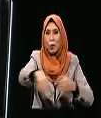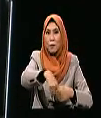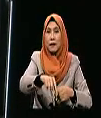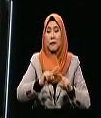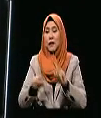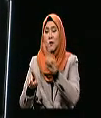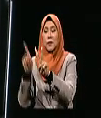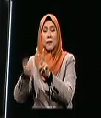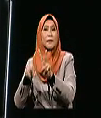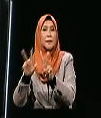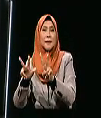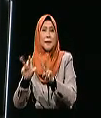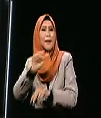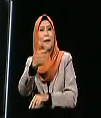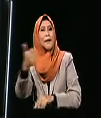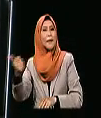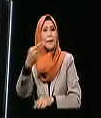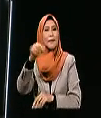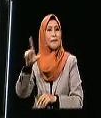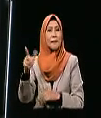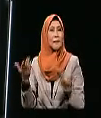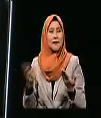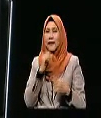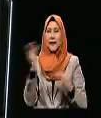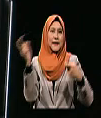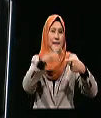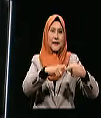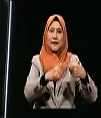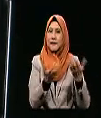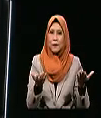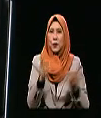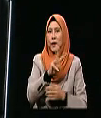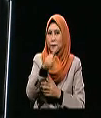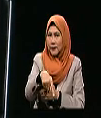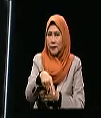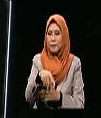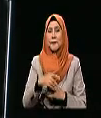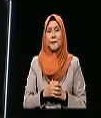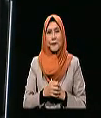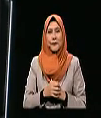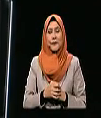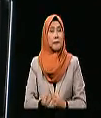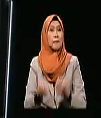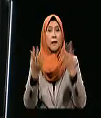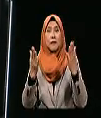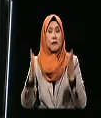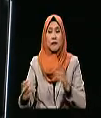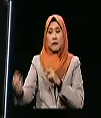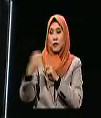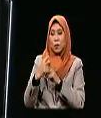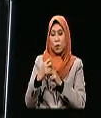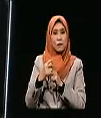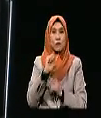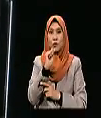2/3 ialah perkara-perkara lain yang bukan berhubung dengan wilayah. Dan banyak juga telefon ni bukan daripada